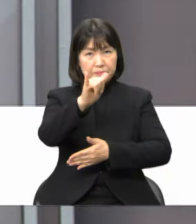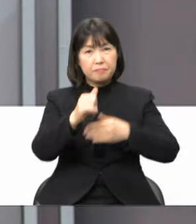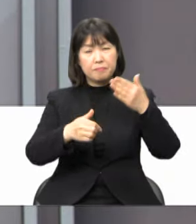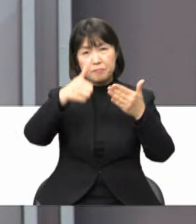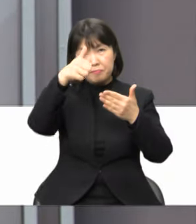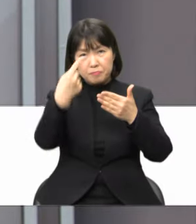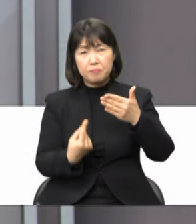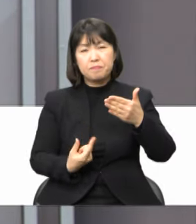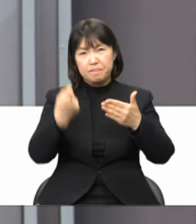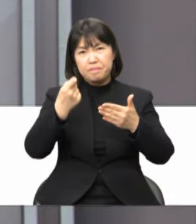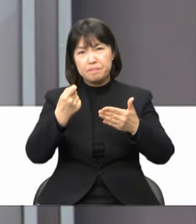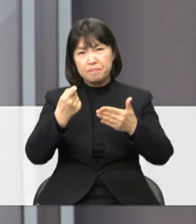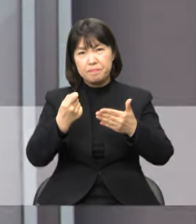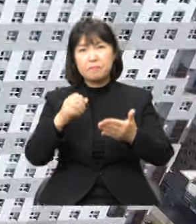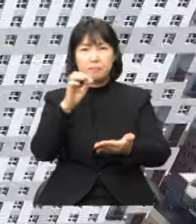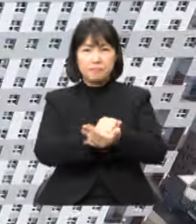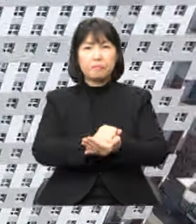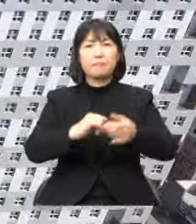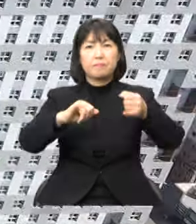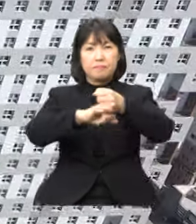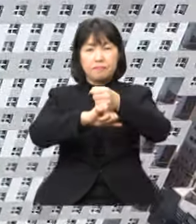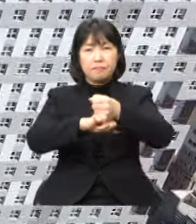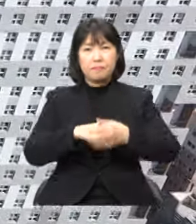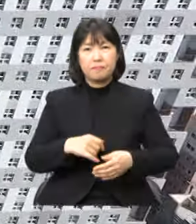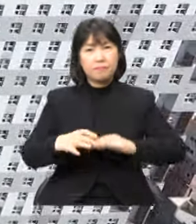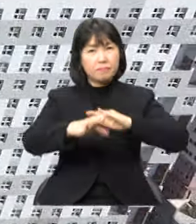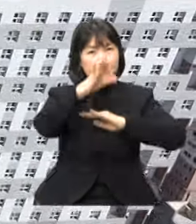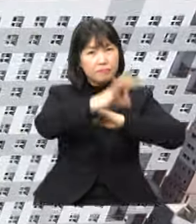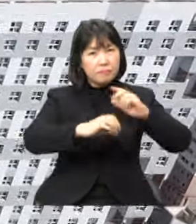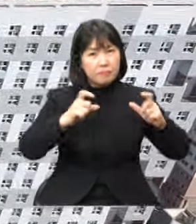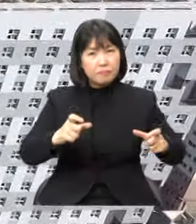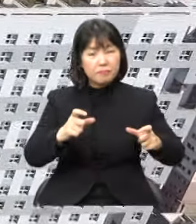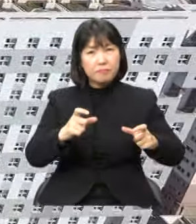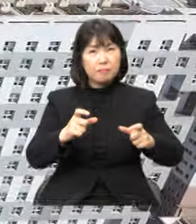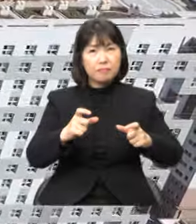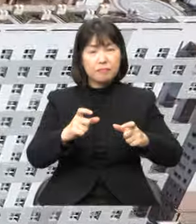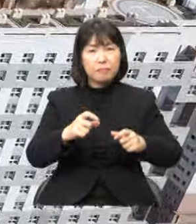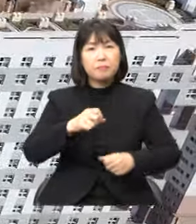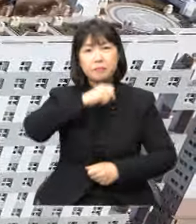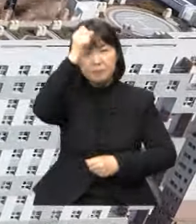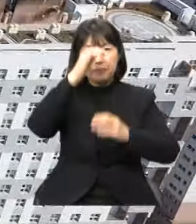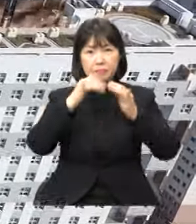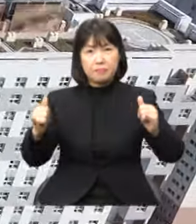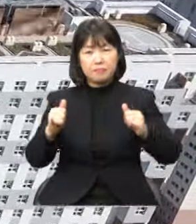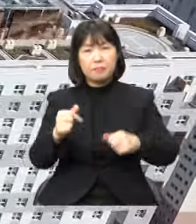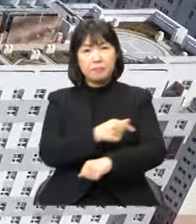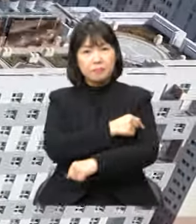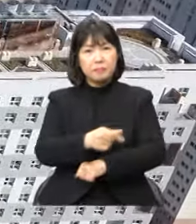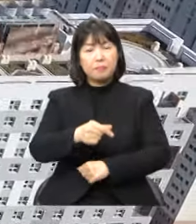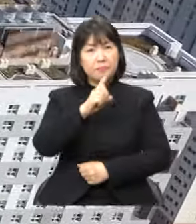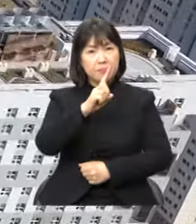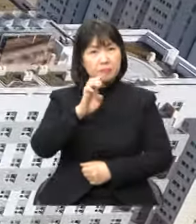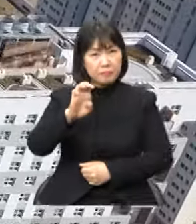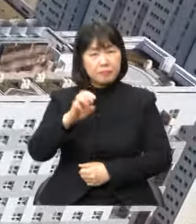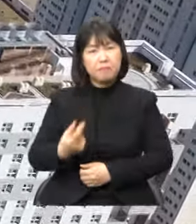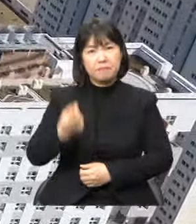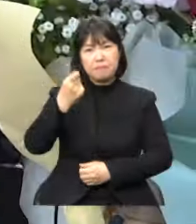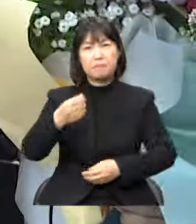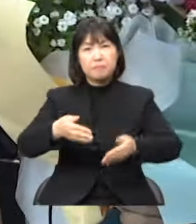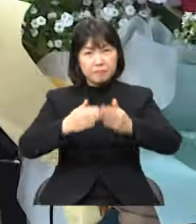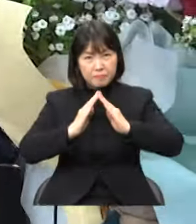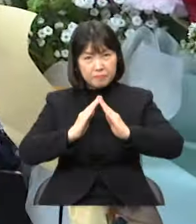운행도 조속히 해내겠습니다 서구지역 당선인들도 gtxd 호선의 조속한 추진을